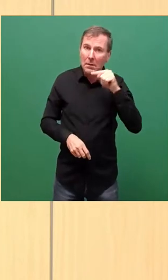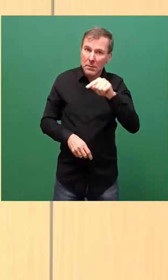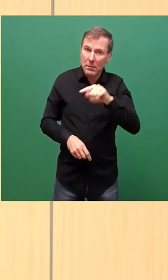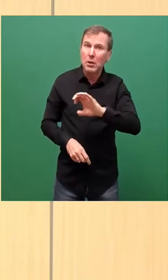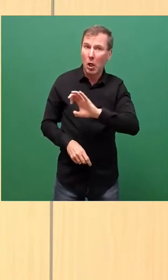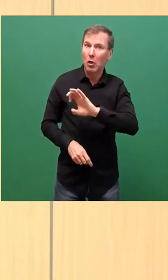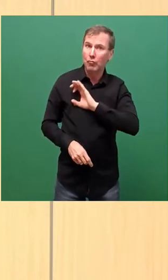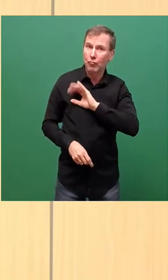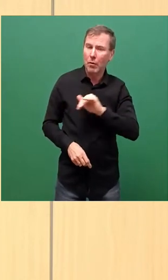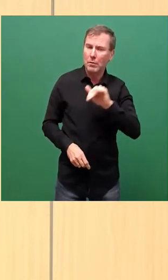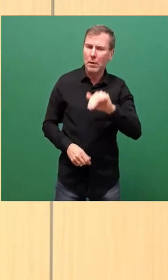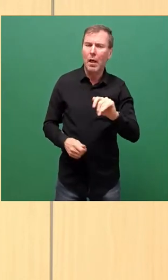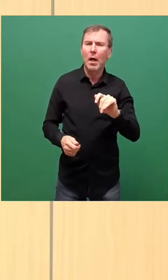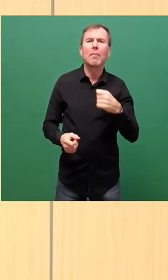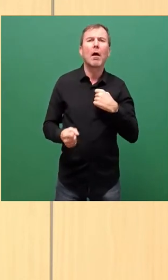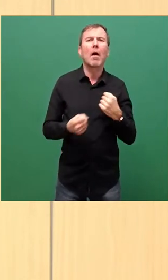verändert sich. Das wissen wir alle.